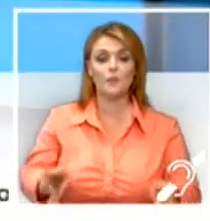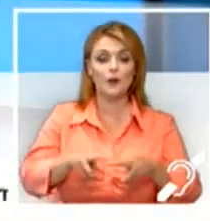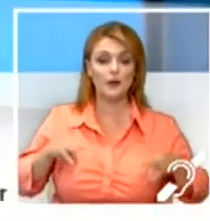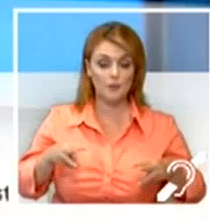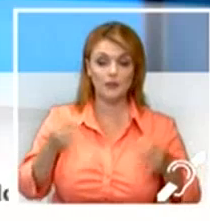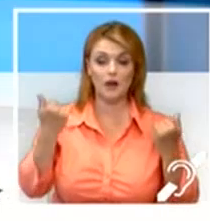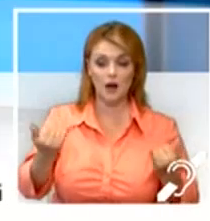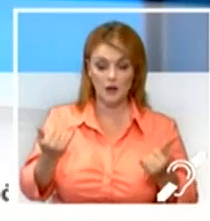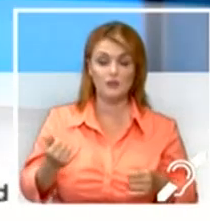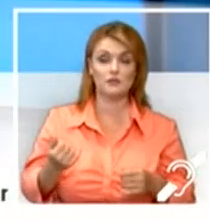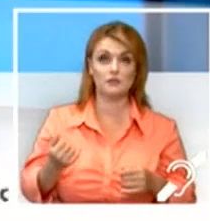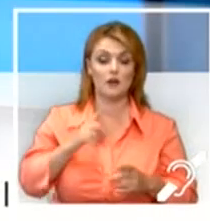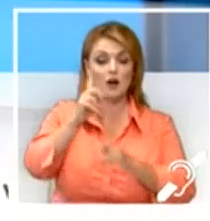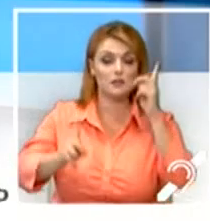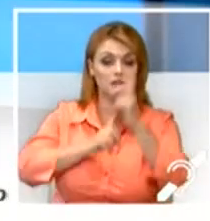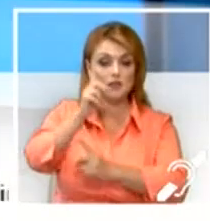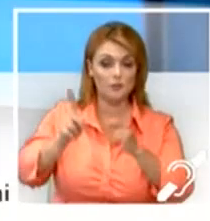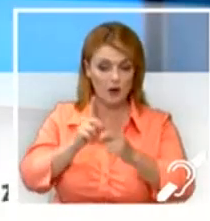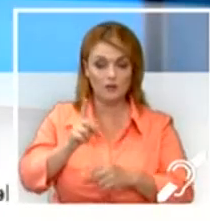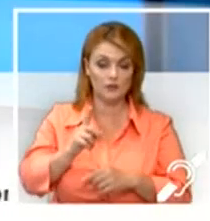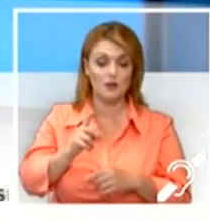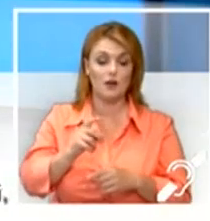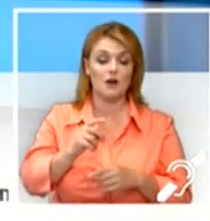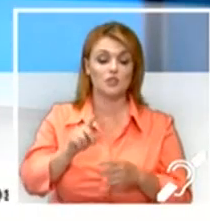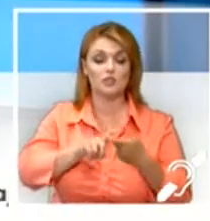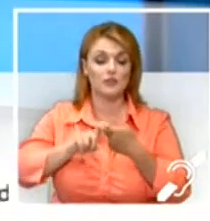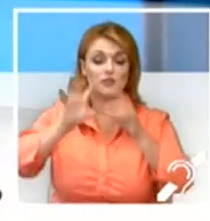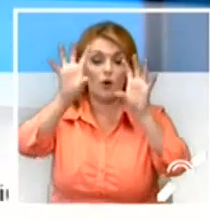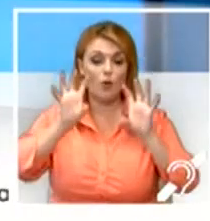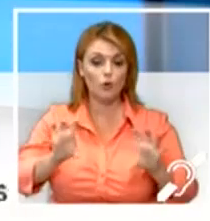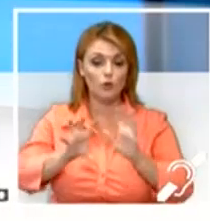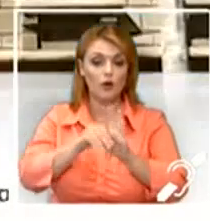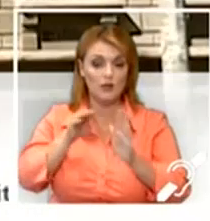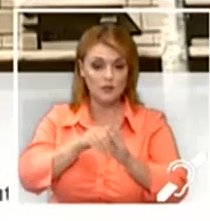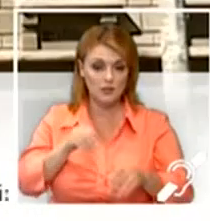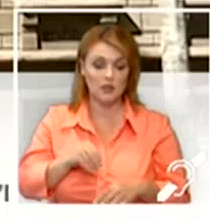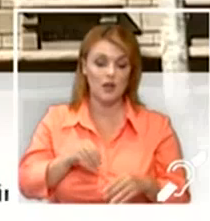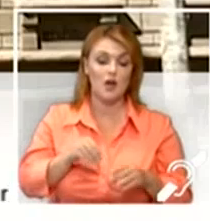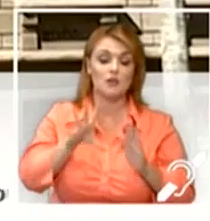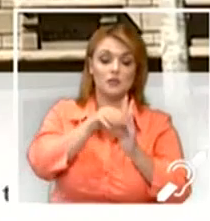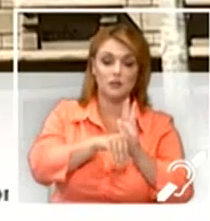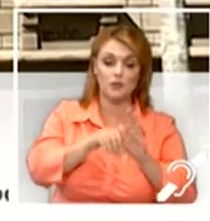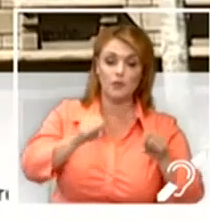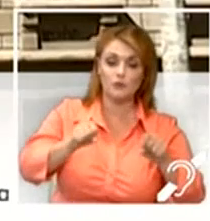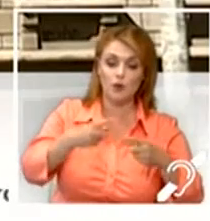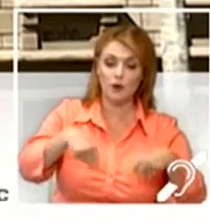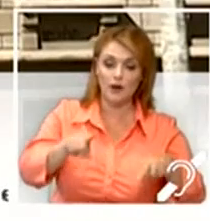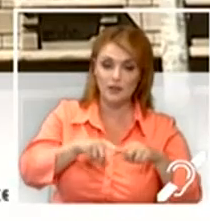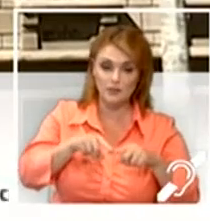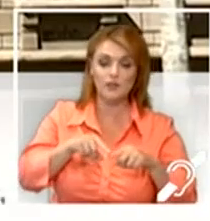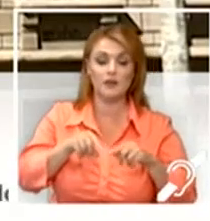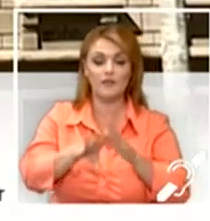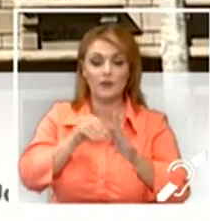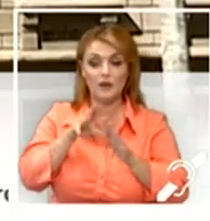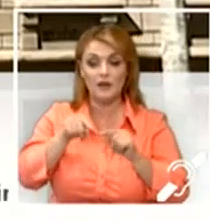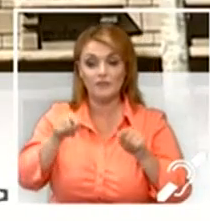Parlamentul a făcut astăzi câteva modificări importante la codul electoral. Printre acestea se numără posibilitatea organizării alegerilor pe